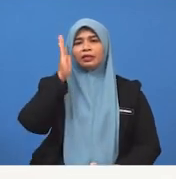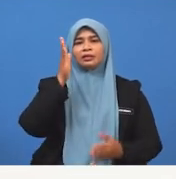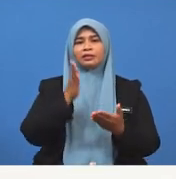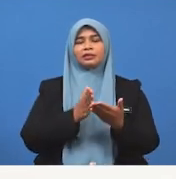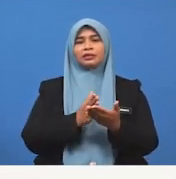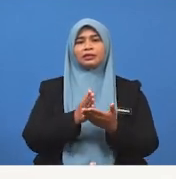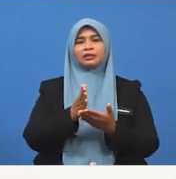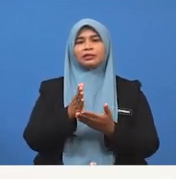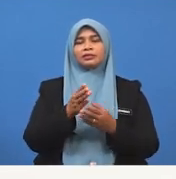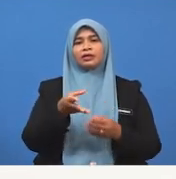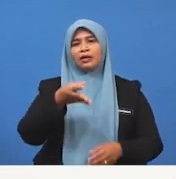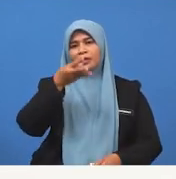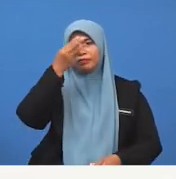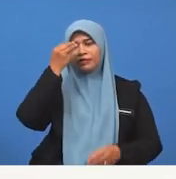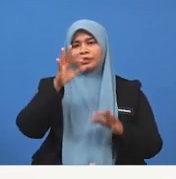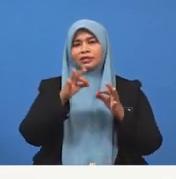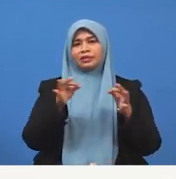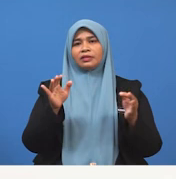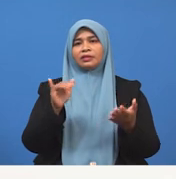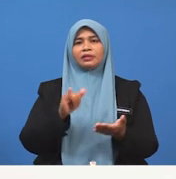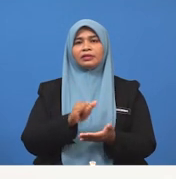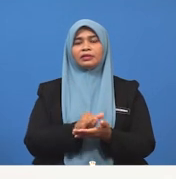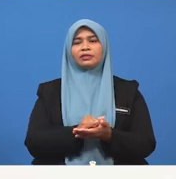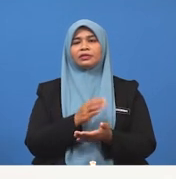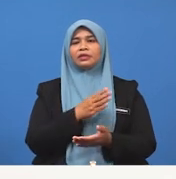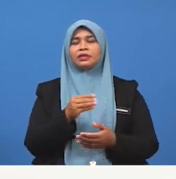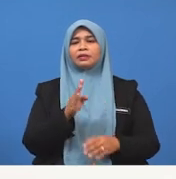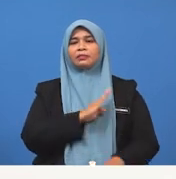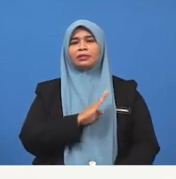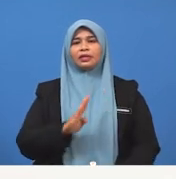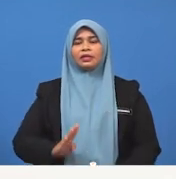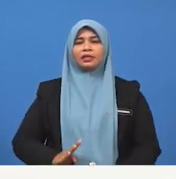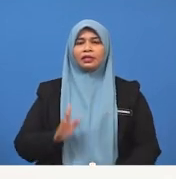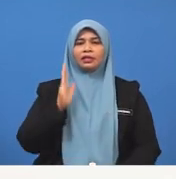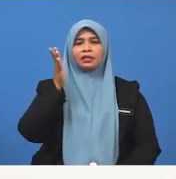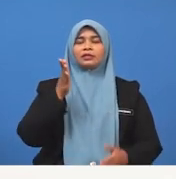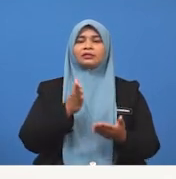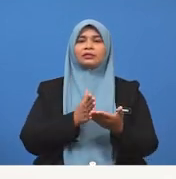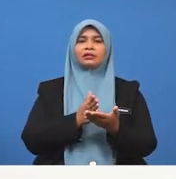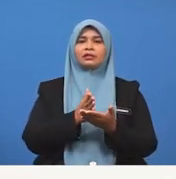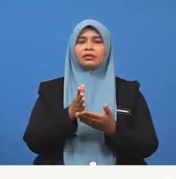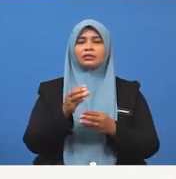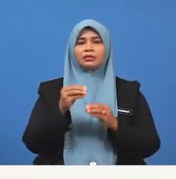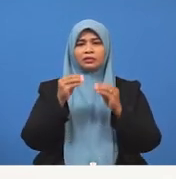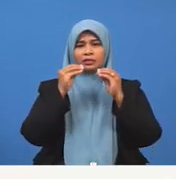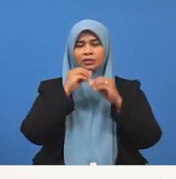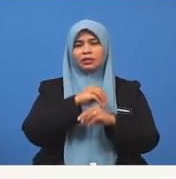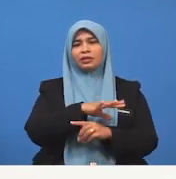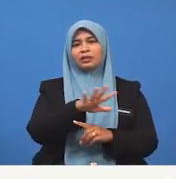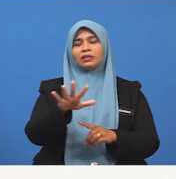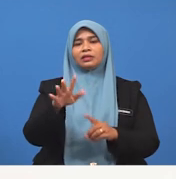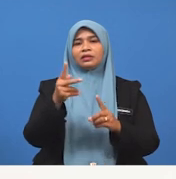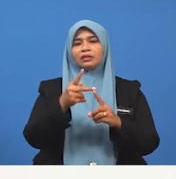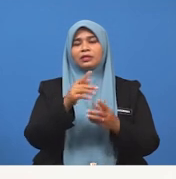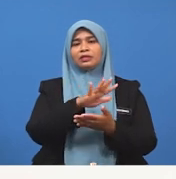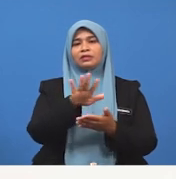menghafal ayat tersebut kemudian Baginda akan terus menyebarkan kepada para sahabat dengan